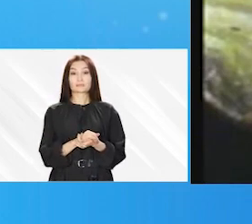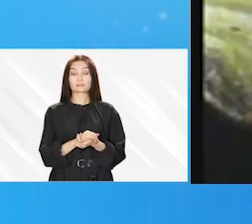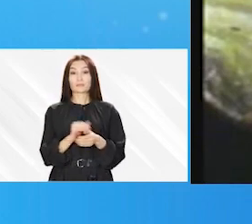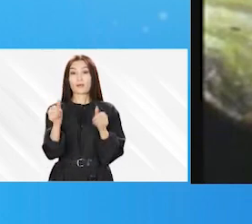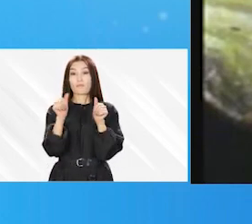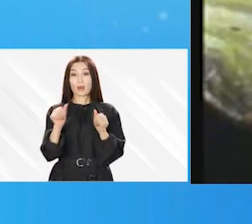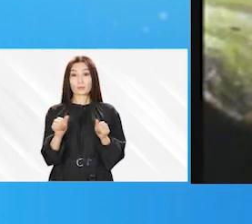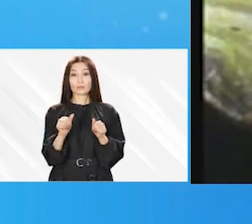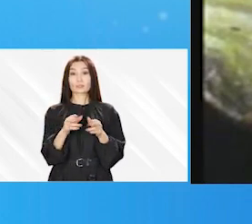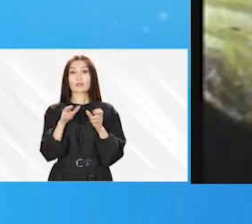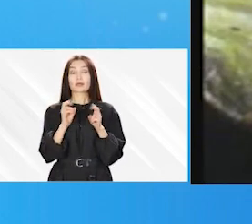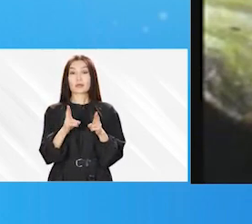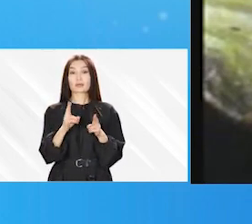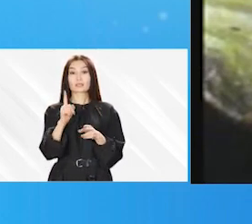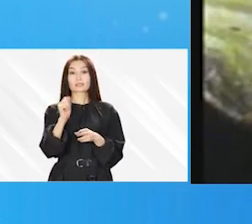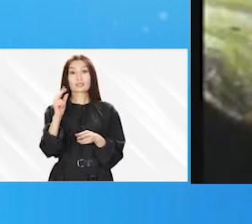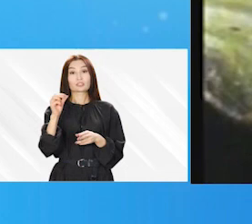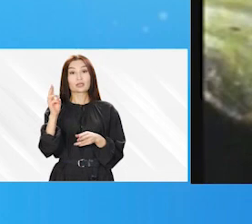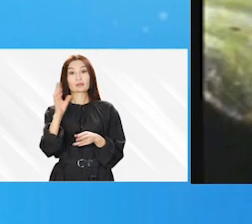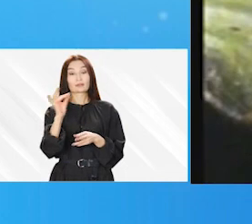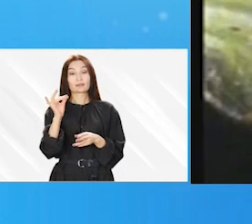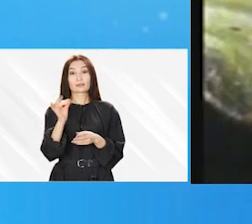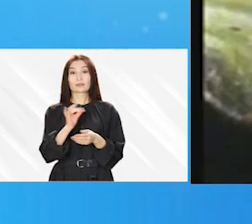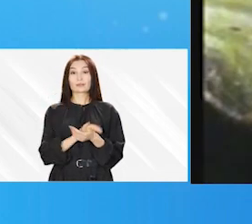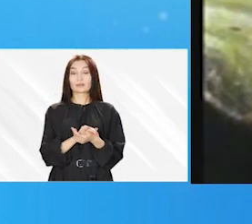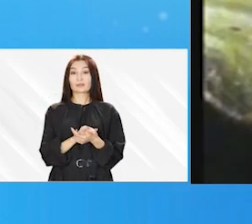формируется как зачатки соцветий